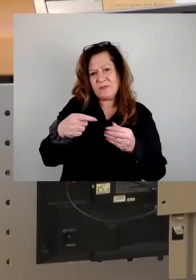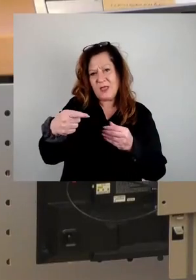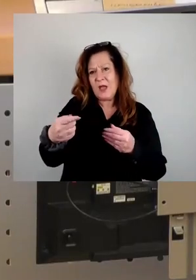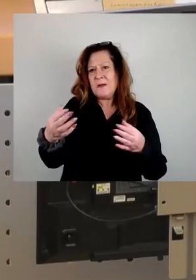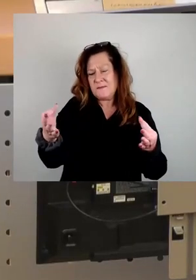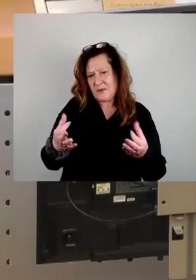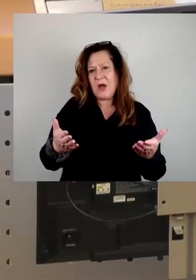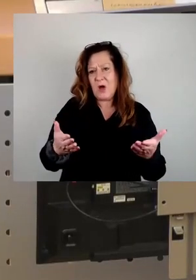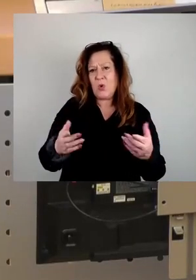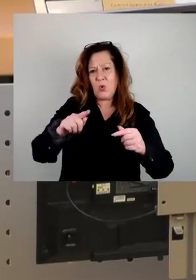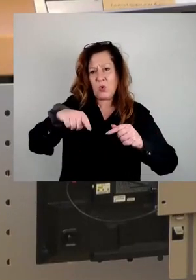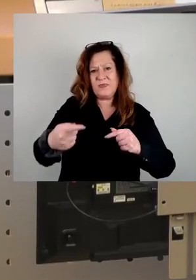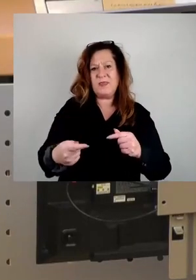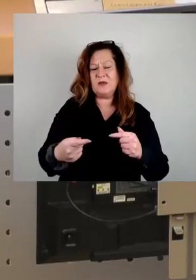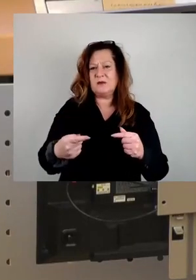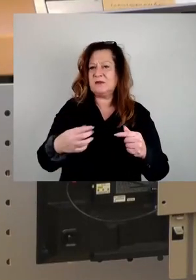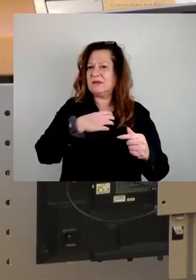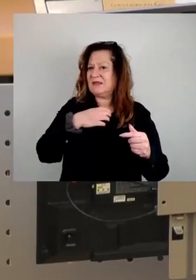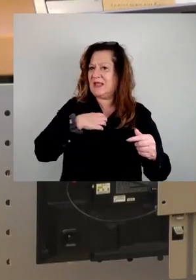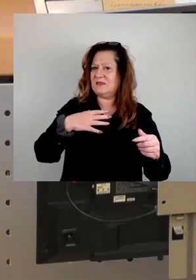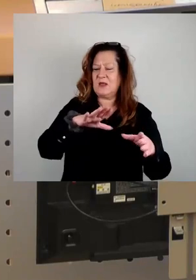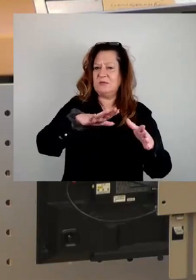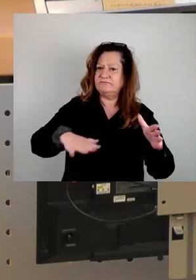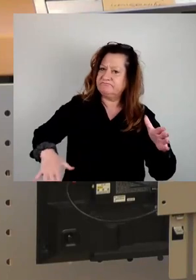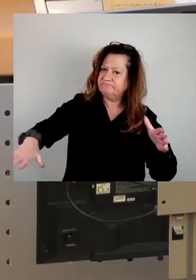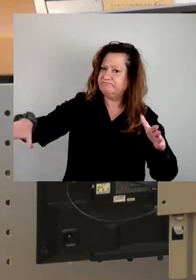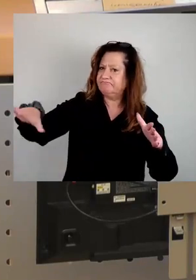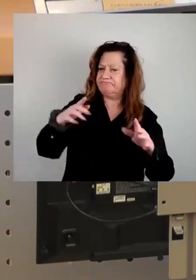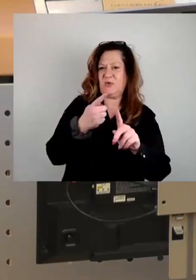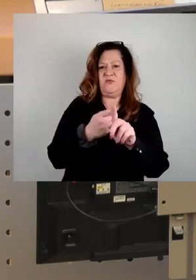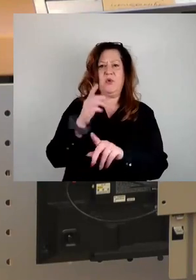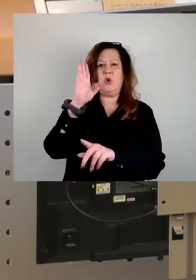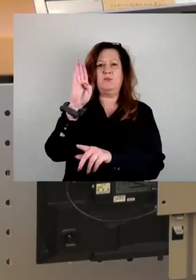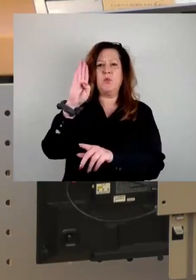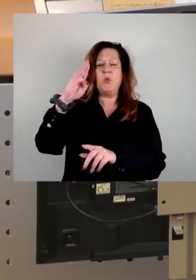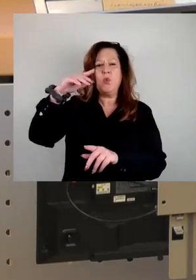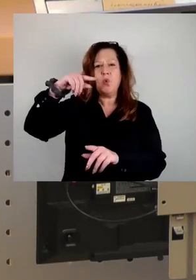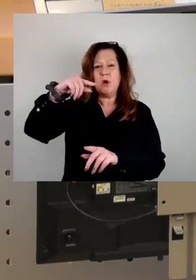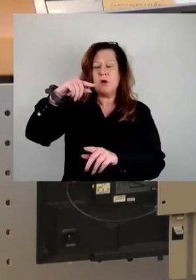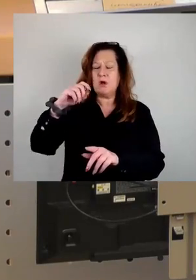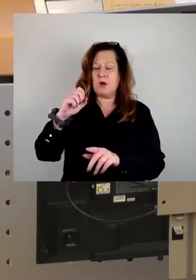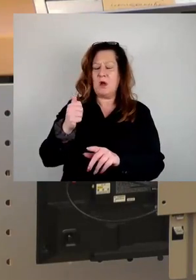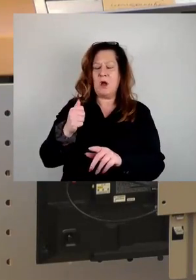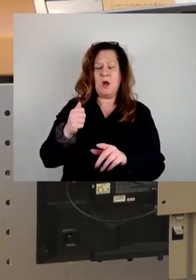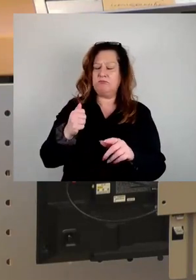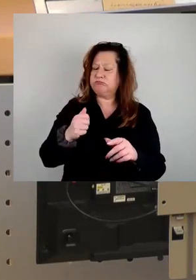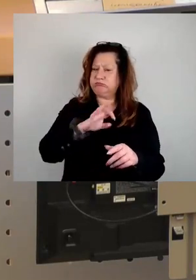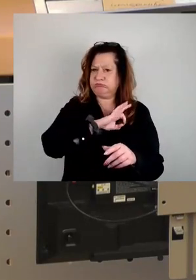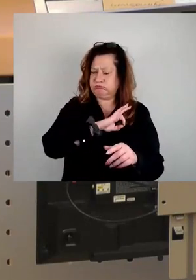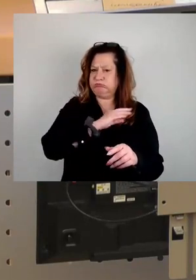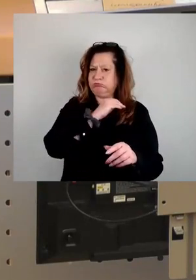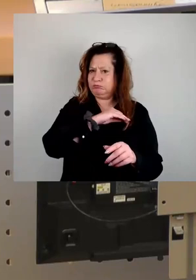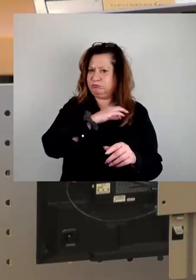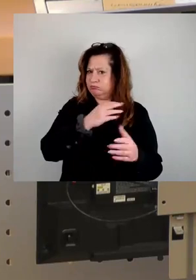ganz Dresden und das Umland sollen von der BUGA profitieren. Es könnte sich zu einem Turbo entwickeln für die nachhaltige und